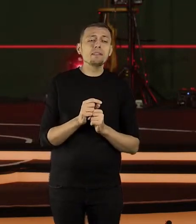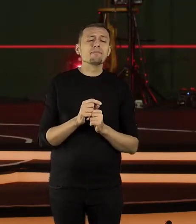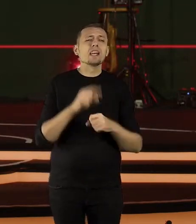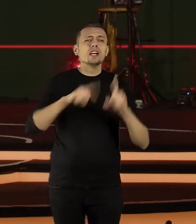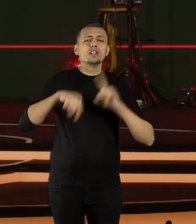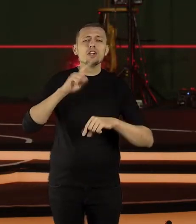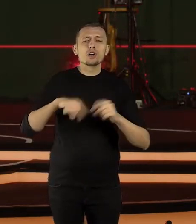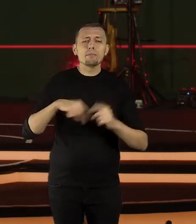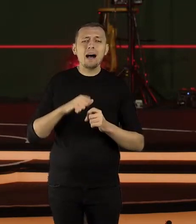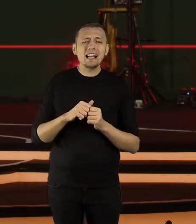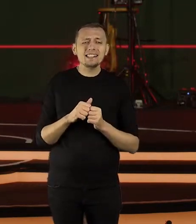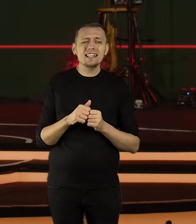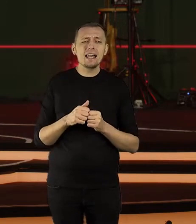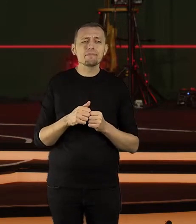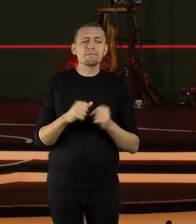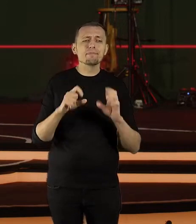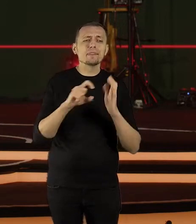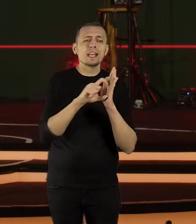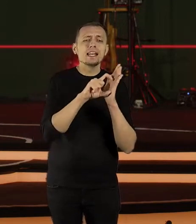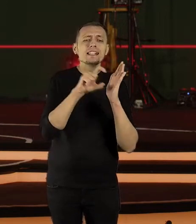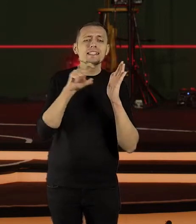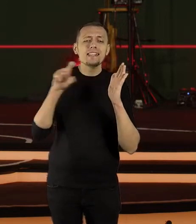przyjaciół, może zmienić Twoje życie.